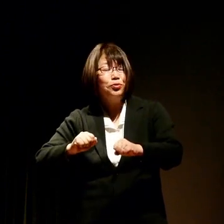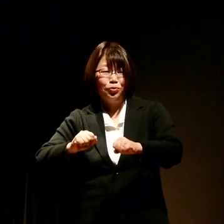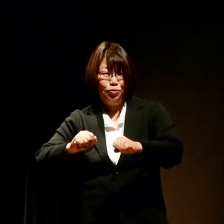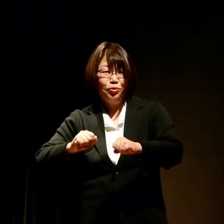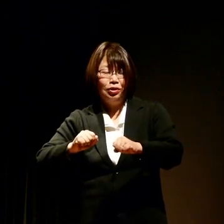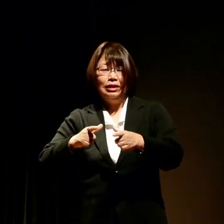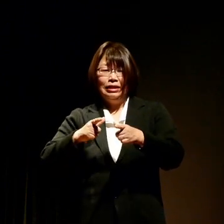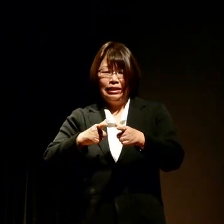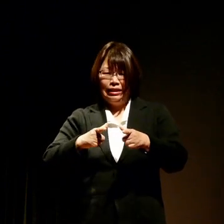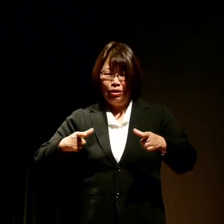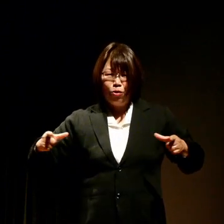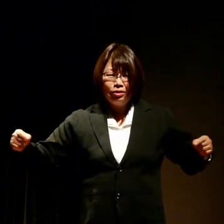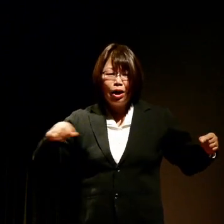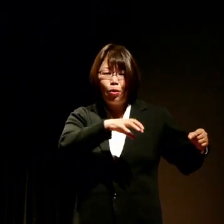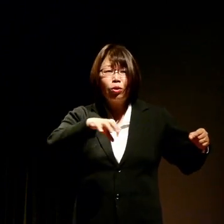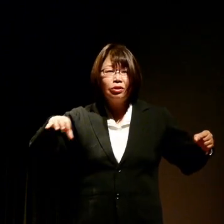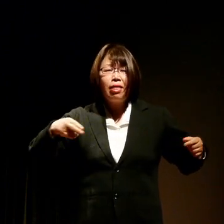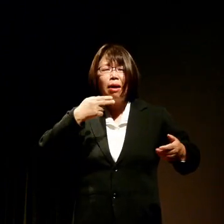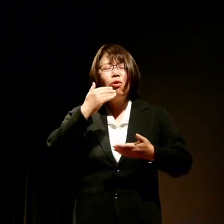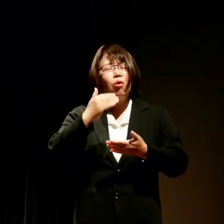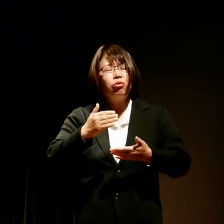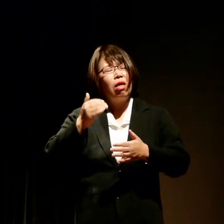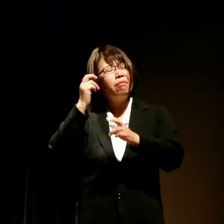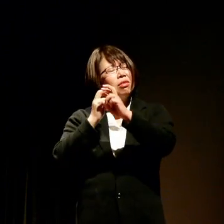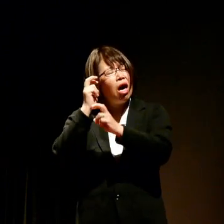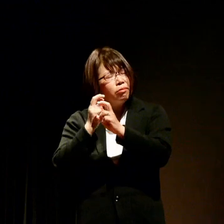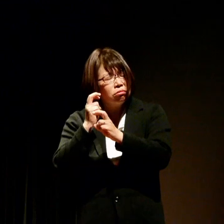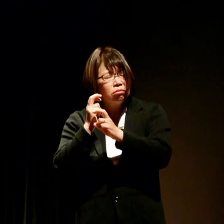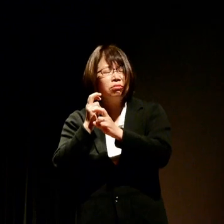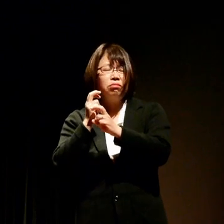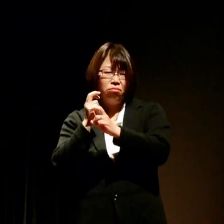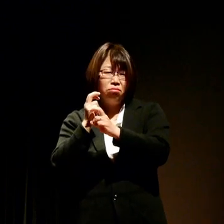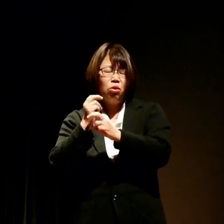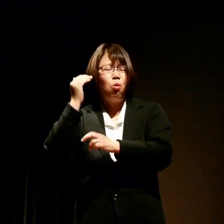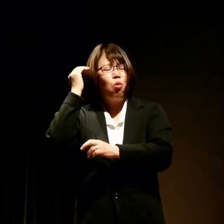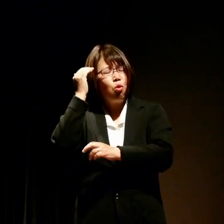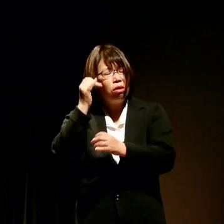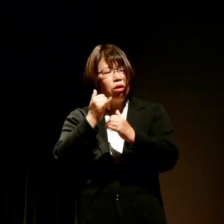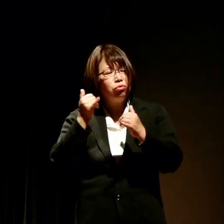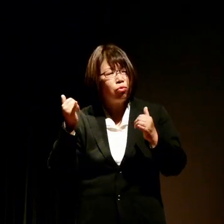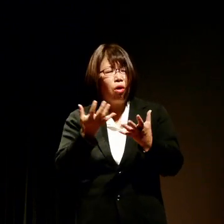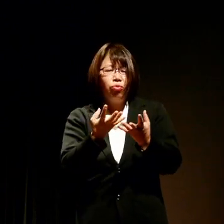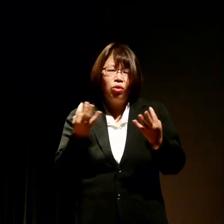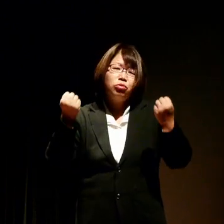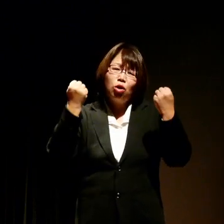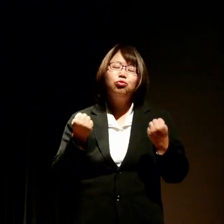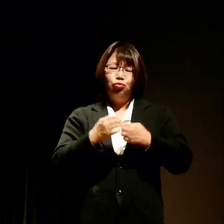日本全国には食べることで悩んで困っている方たちがたくさん